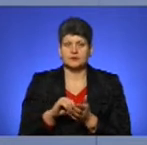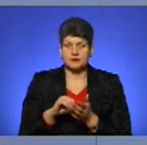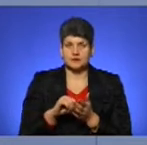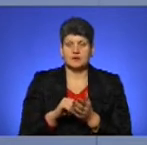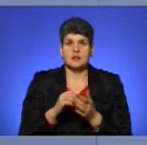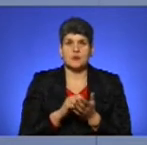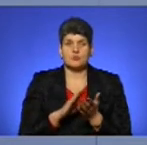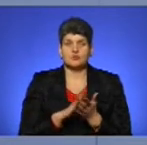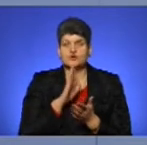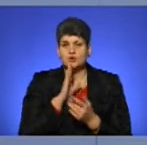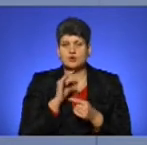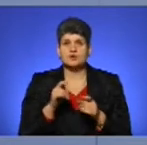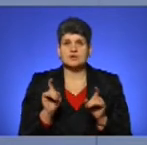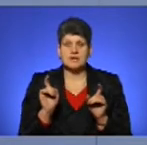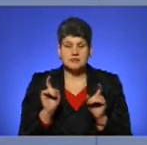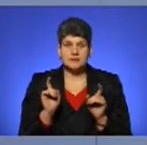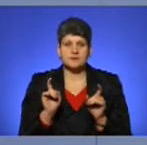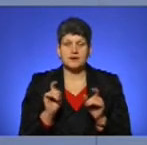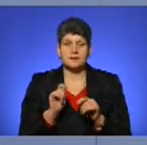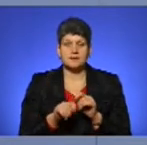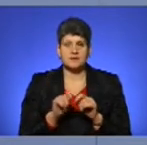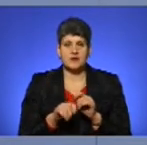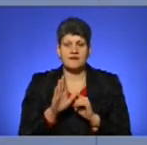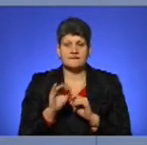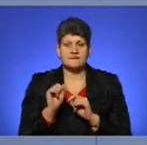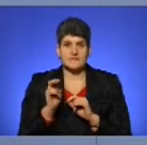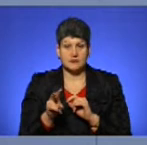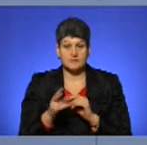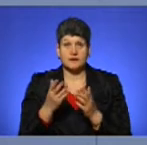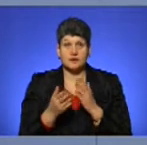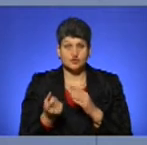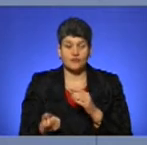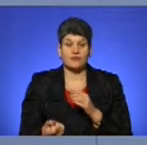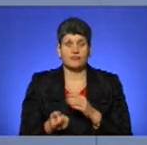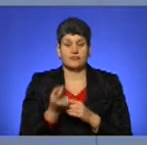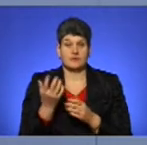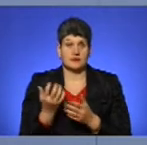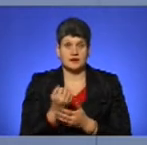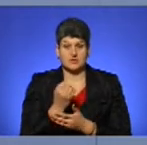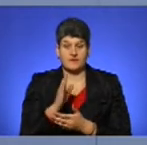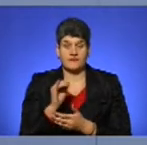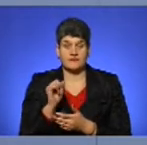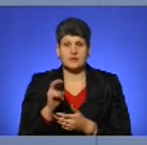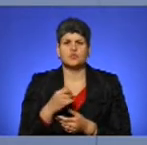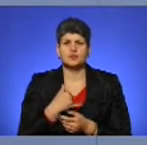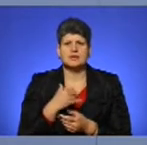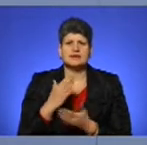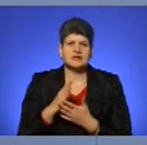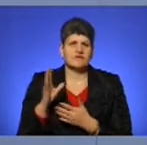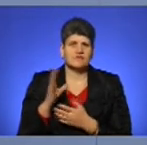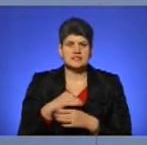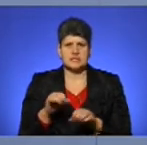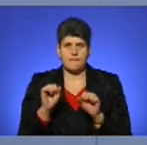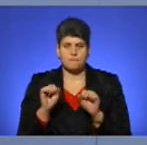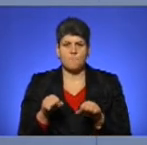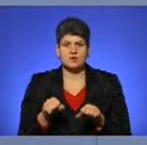жіночій консультації, обстежується на ВІЛ. І якщо виявляється ВІЛ-інфекція, у нас є всі